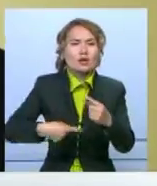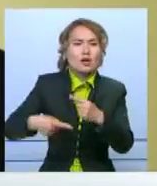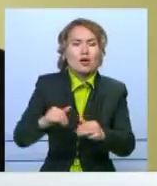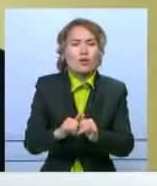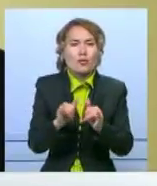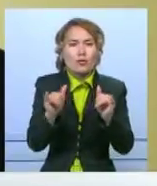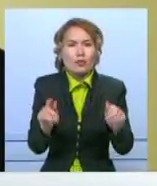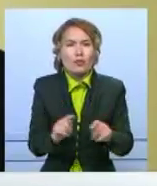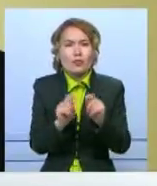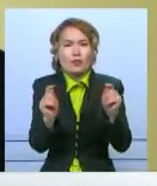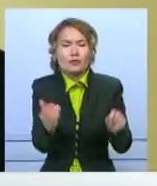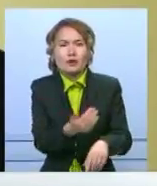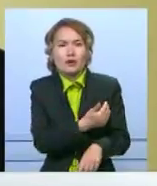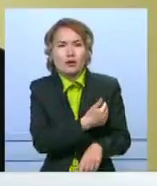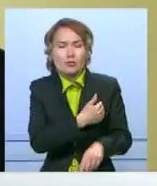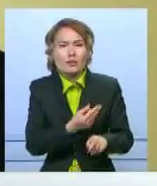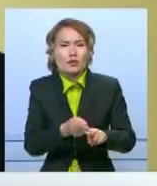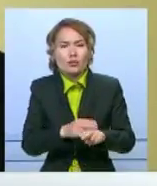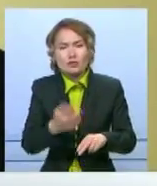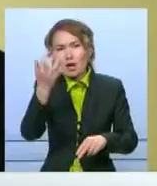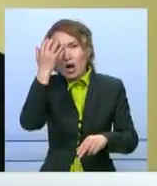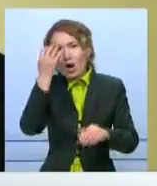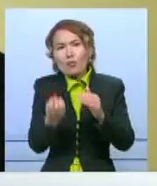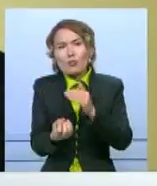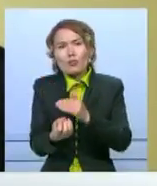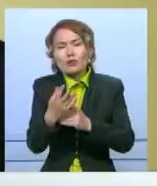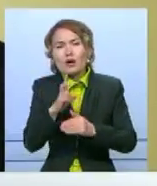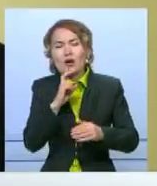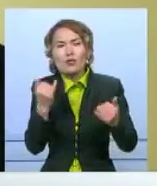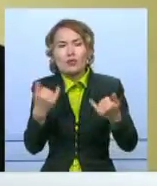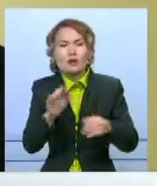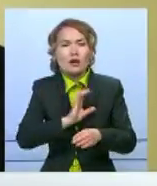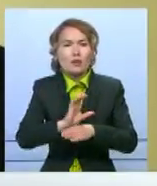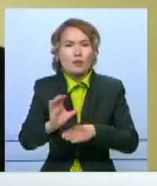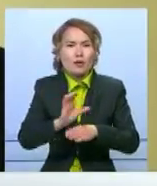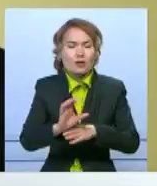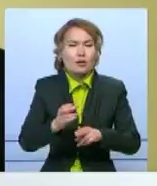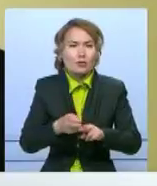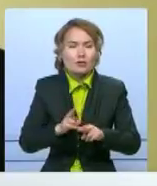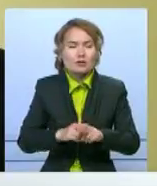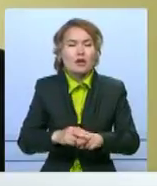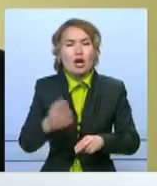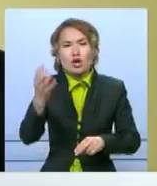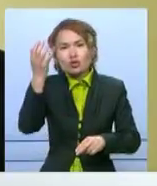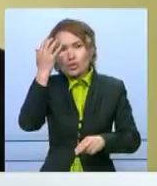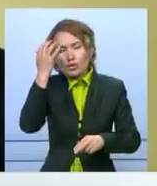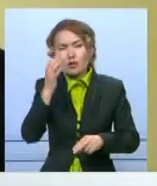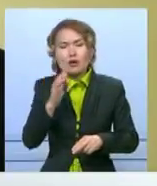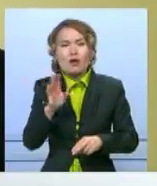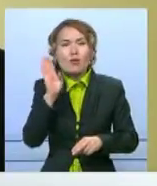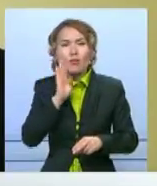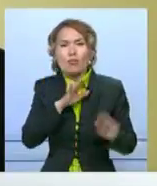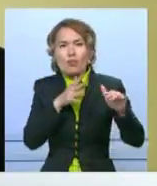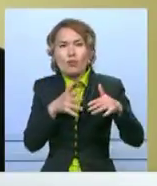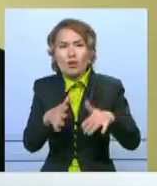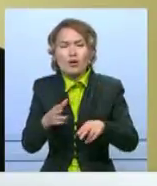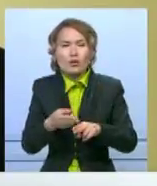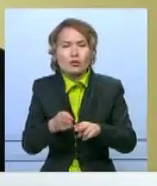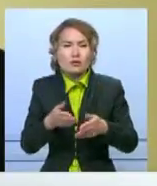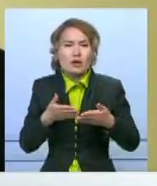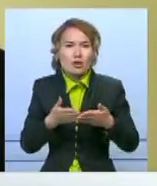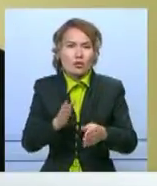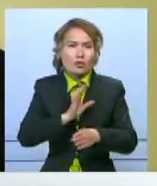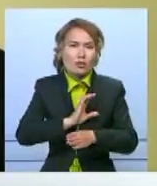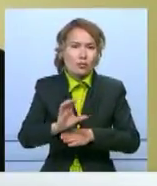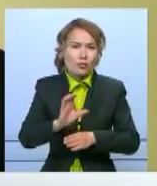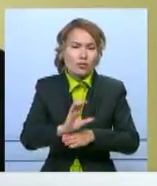Баку, Тбилиси, Джейхан мұнай құбыры. Екінші темір жол арқылы Қара теңізге тіке тартуға болады. Сондықтан да Грузия арқылы Қазақстанға кәрі құрлыққа